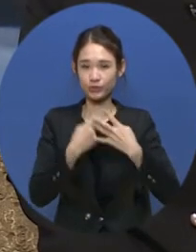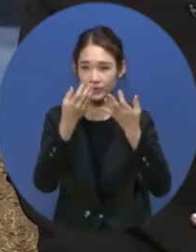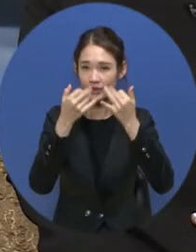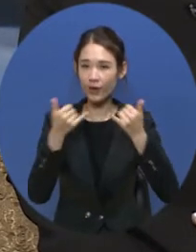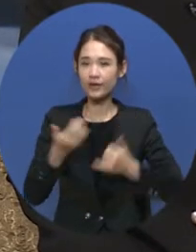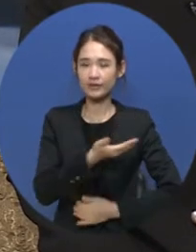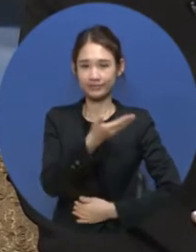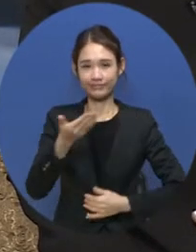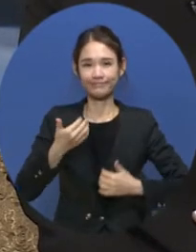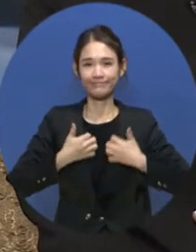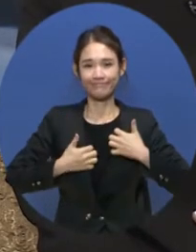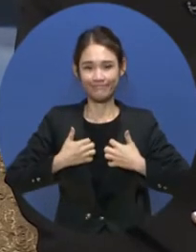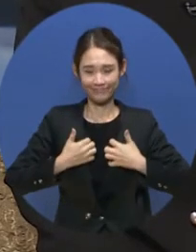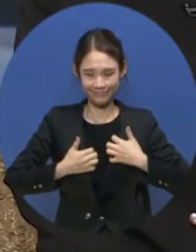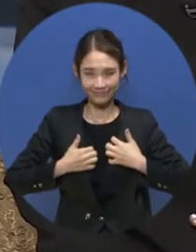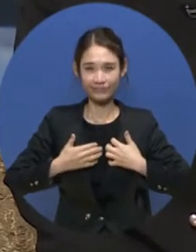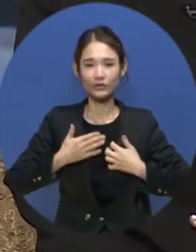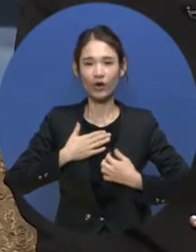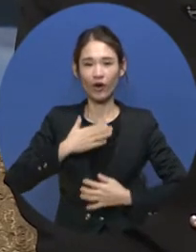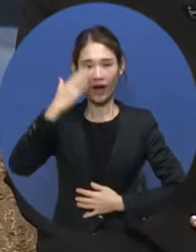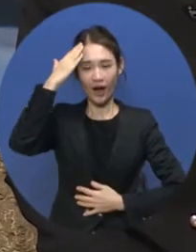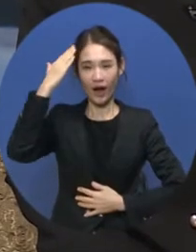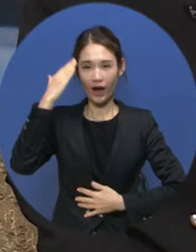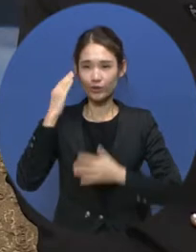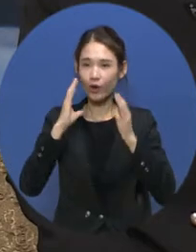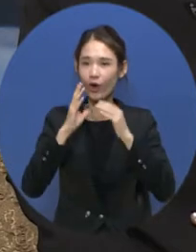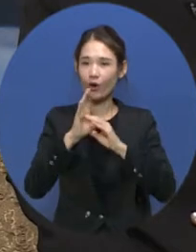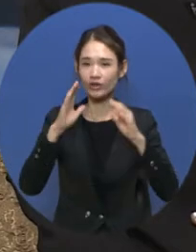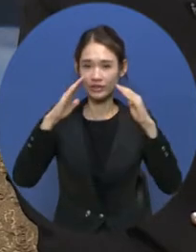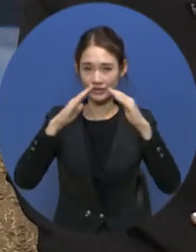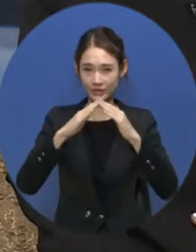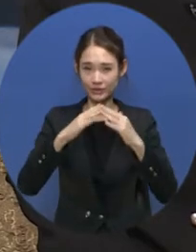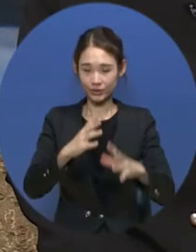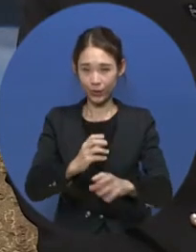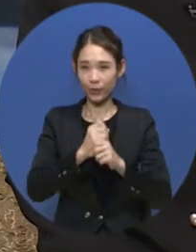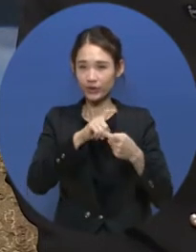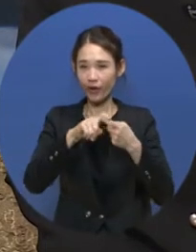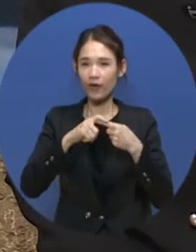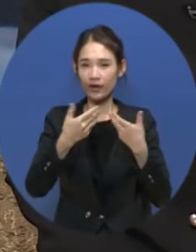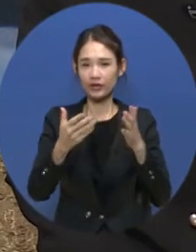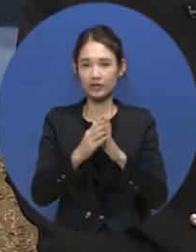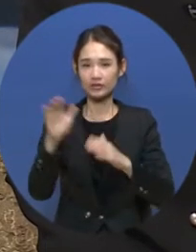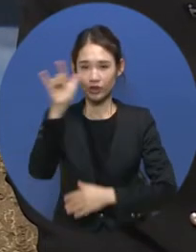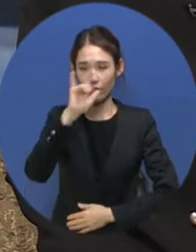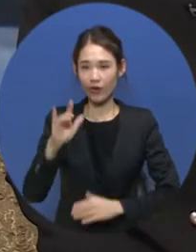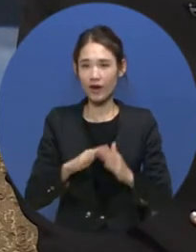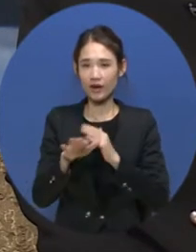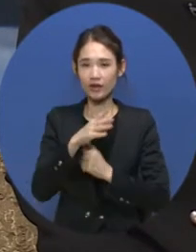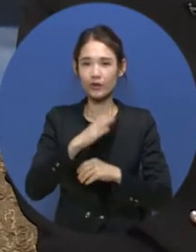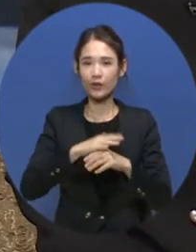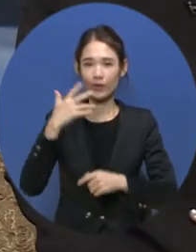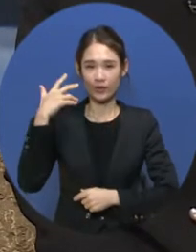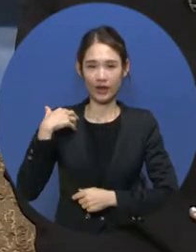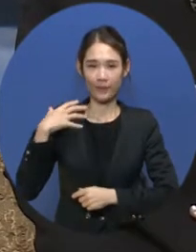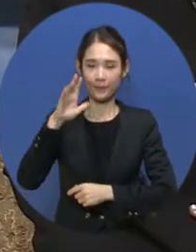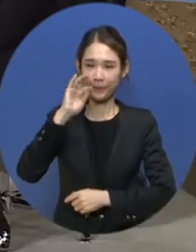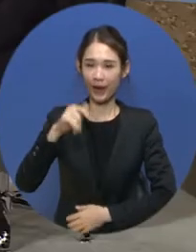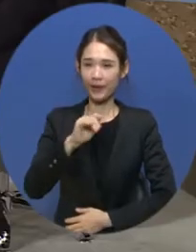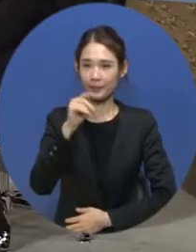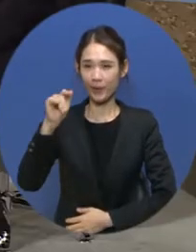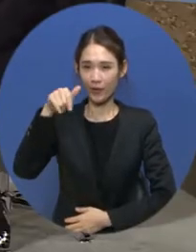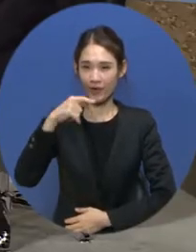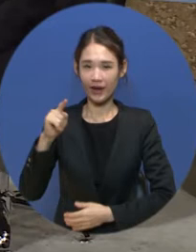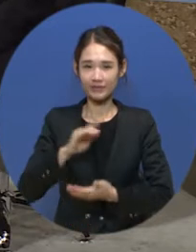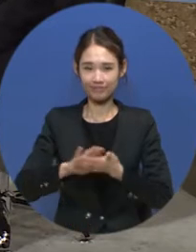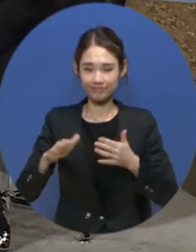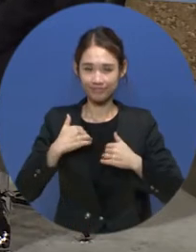시청자 여러분 반갑습니다. 저는 한국어린이집총연합회 전국가정어린이집연합회 회장 박명아입니다. 네,